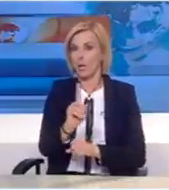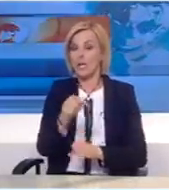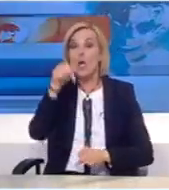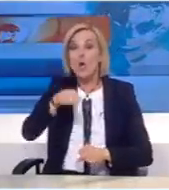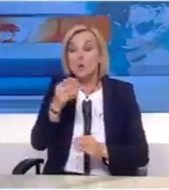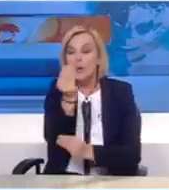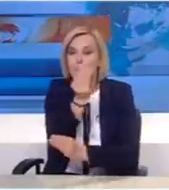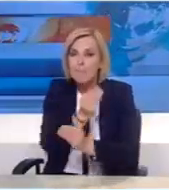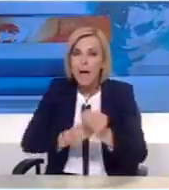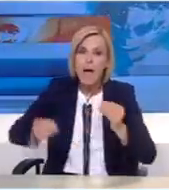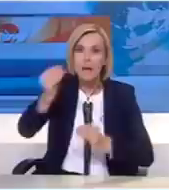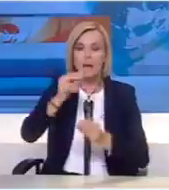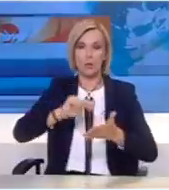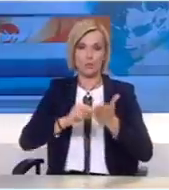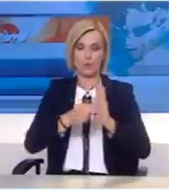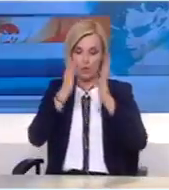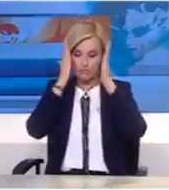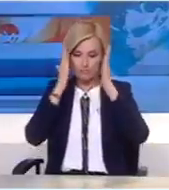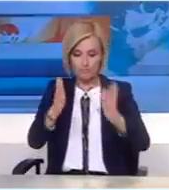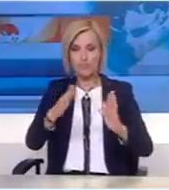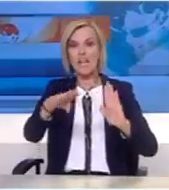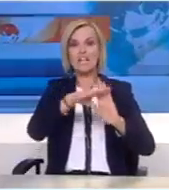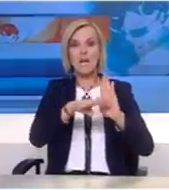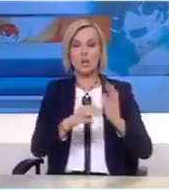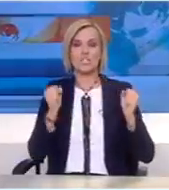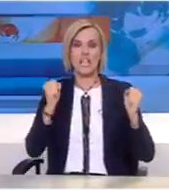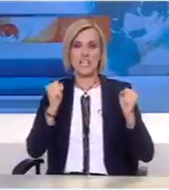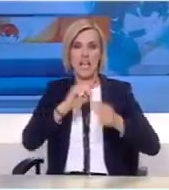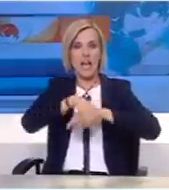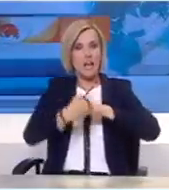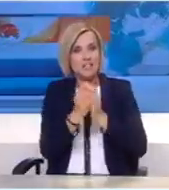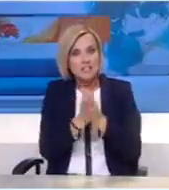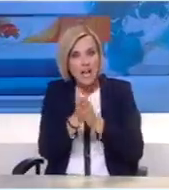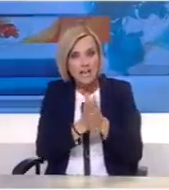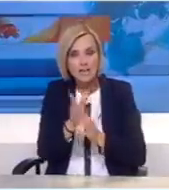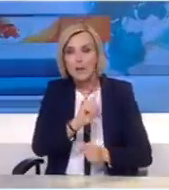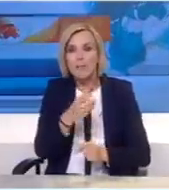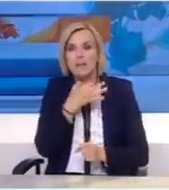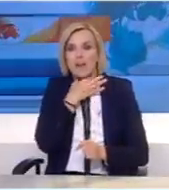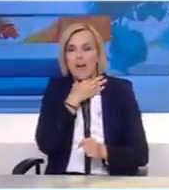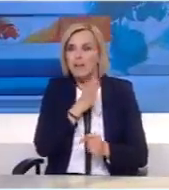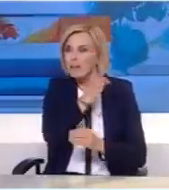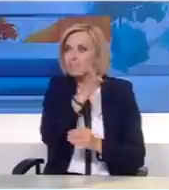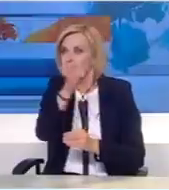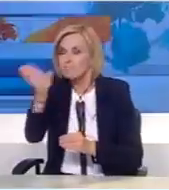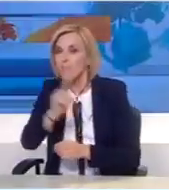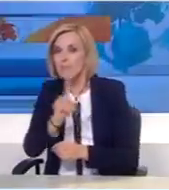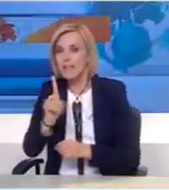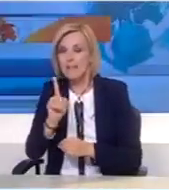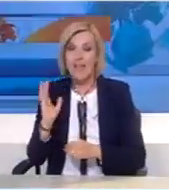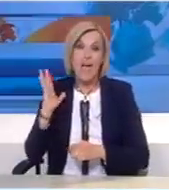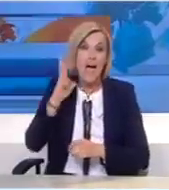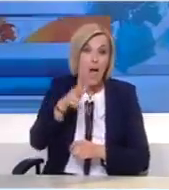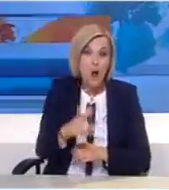πρέπει να παραμείνουμε προσιλωμένοι στο στόχο μας, να τηρούμε τους κανόνες υγιεινής και να αποφεύγουμε τις μη αναγκαίες μετακινήσεις. Μέχρι τις 4